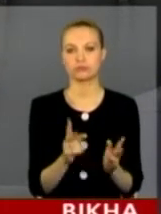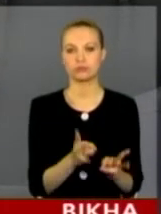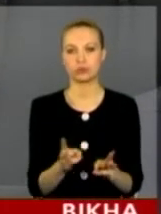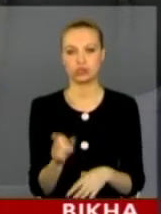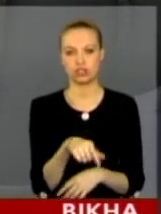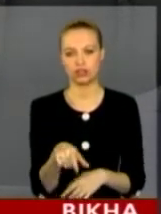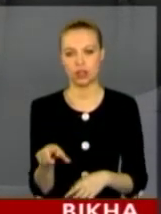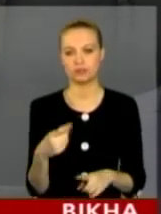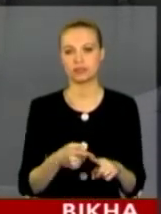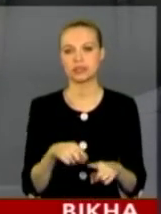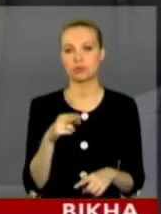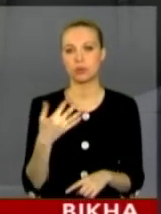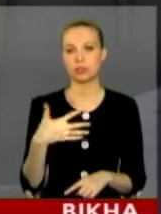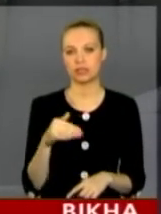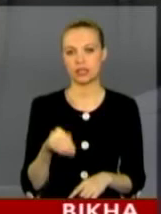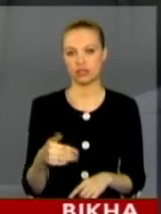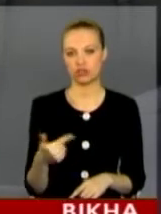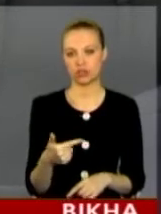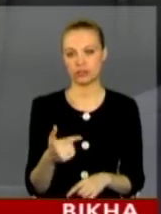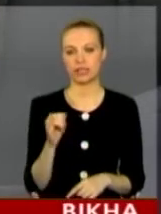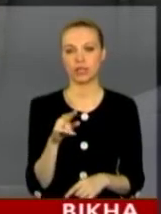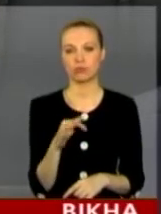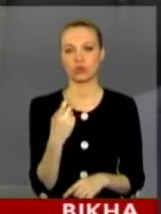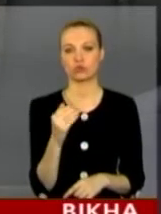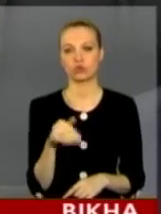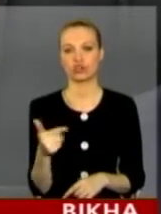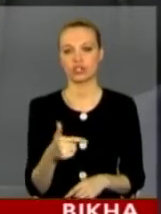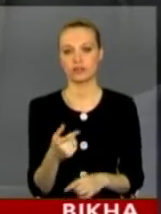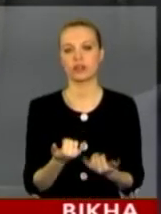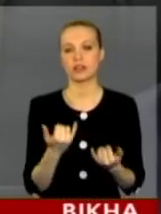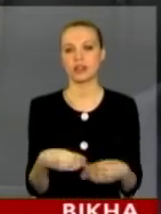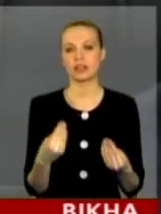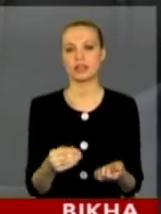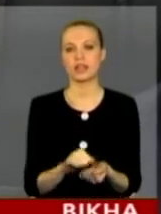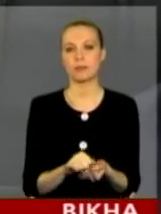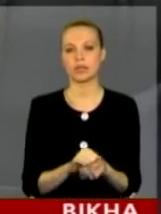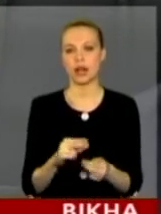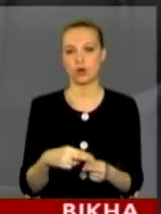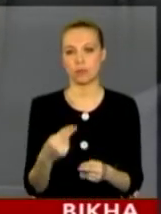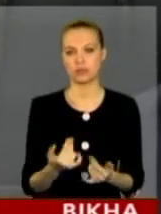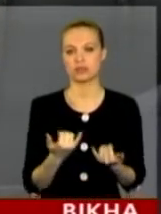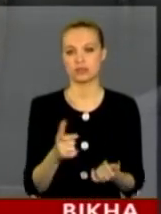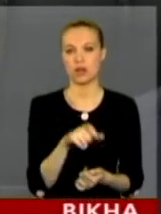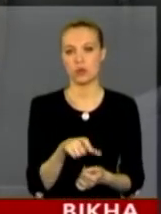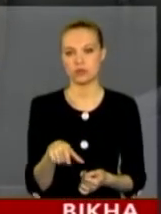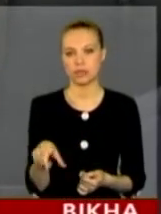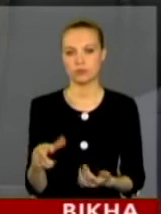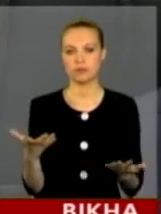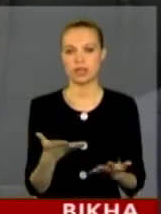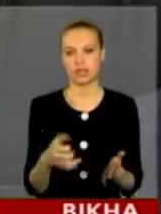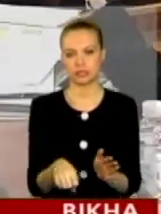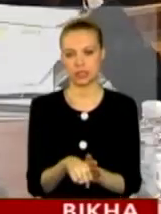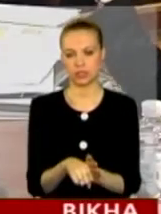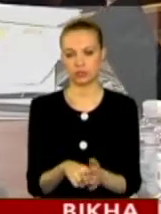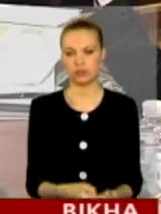постраждалим, це по 50 тисяч гривень і по 100 тисяч гривень для надання матеріальної компенсації для осіб, які